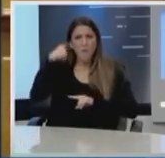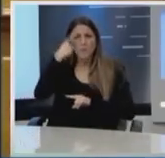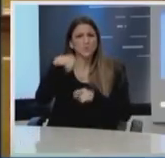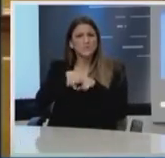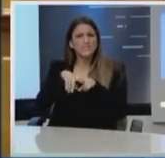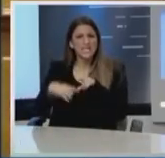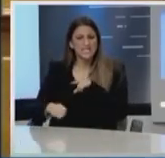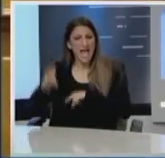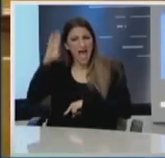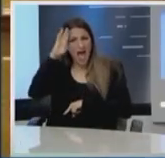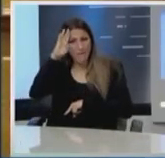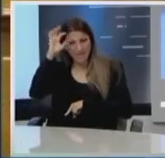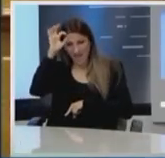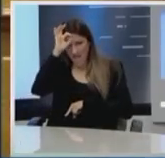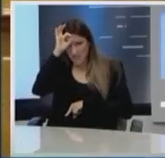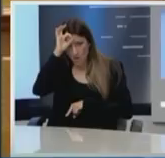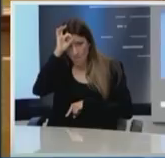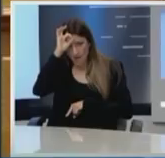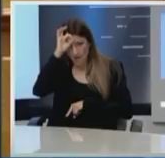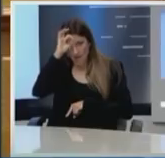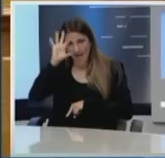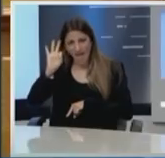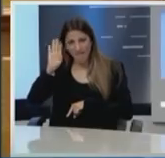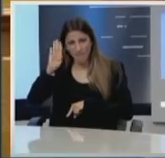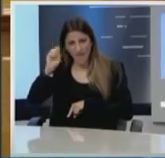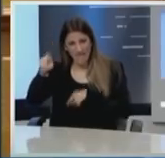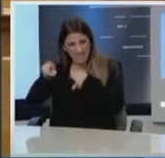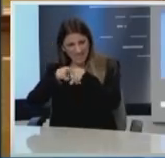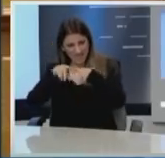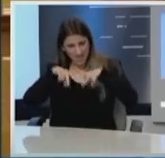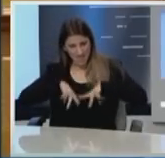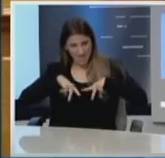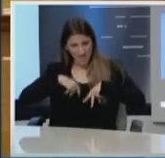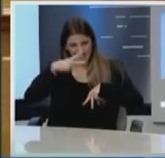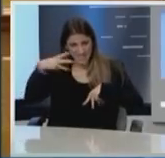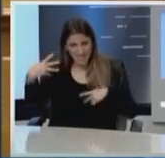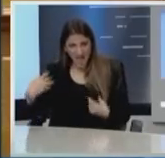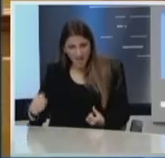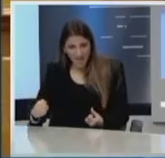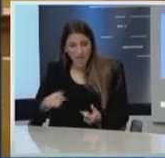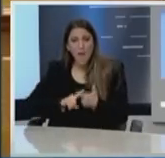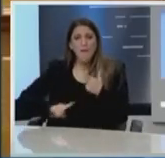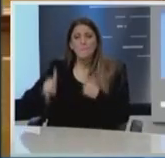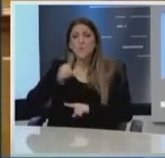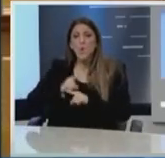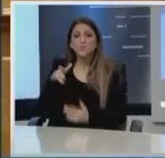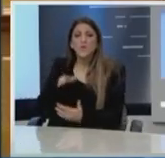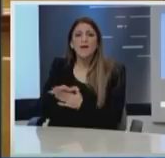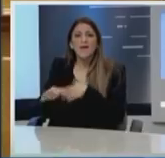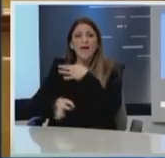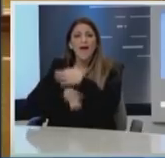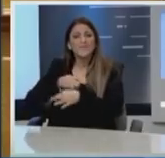Το FBI επηρεάζεται από την κυβέρνηση ΣΥΡΙΖΑ? Ποιοι κατέθεσαν στο FBI?